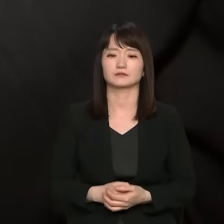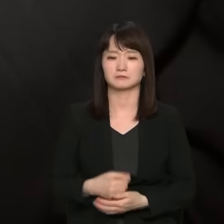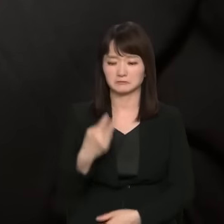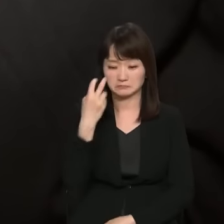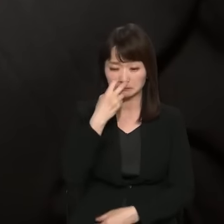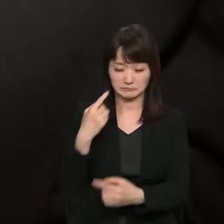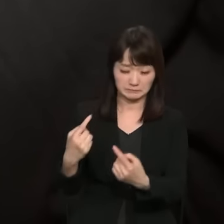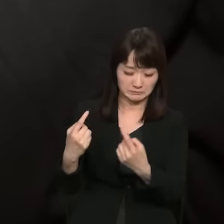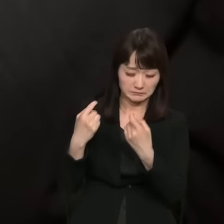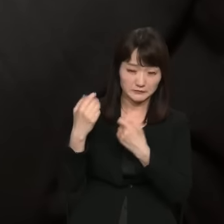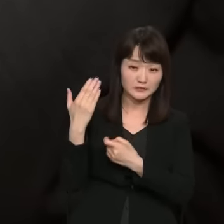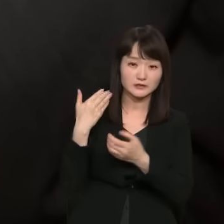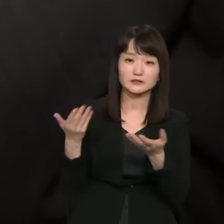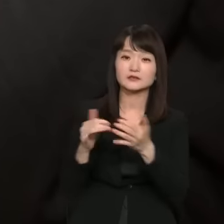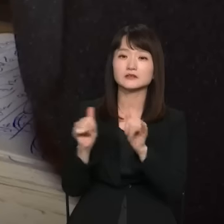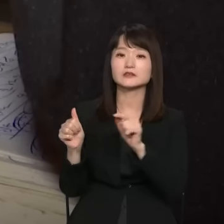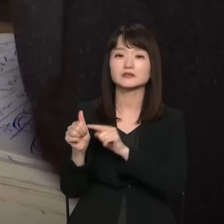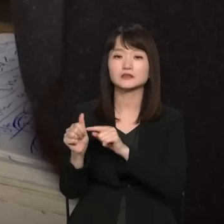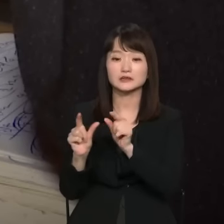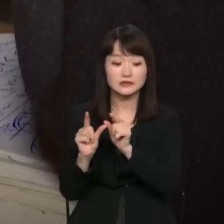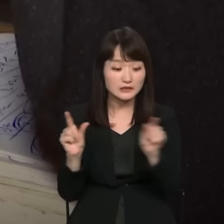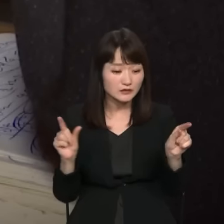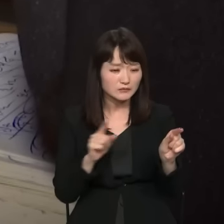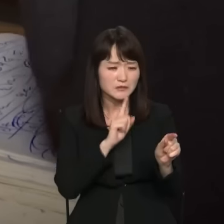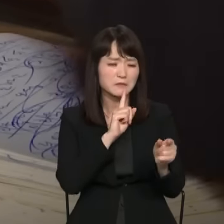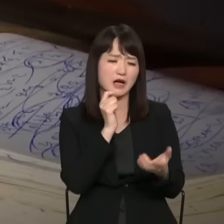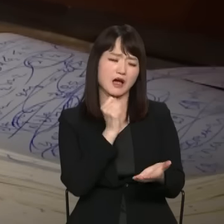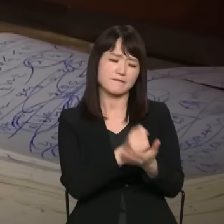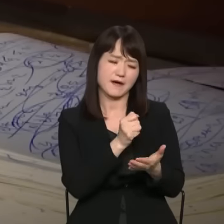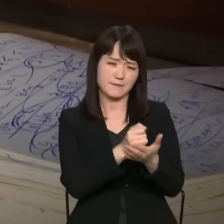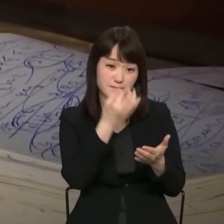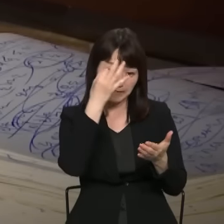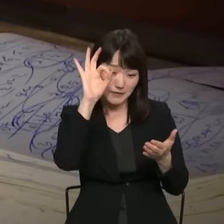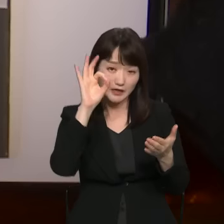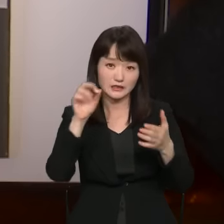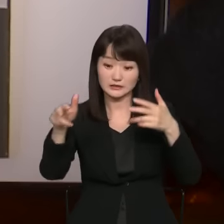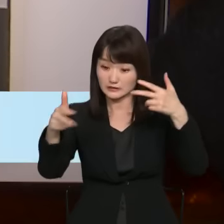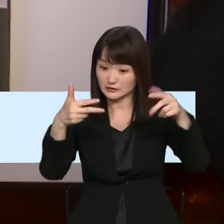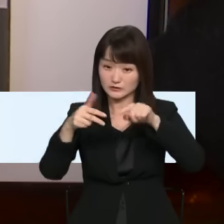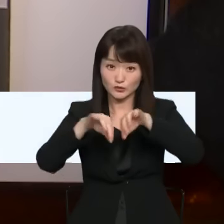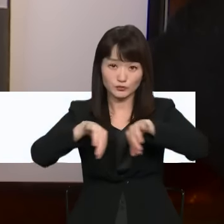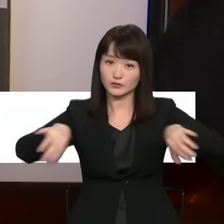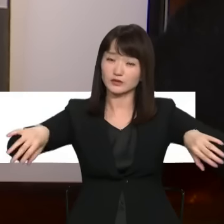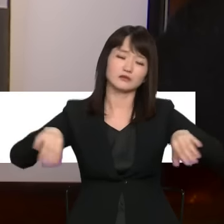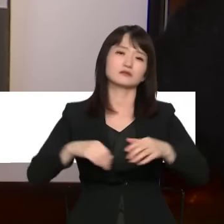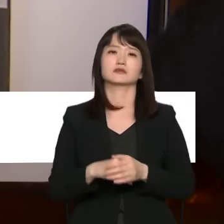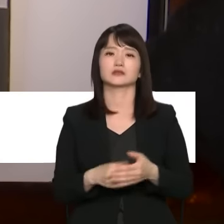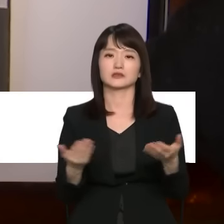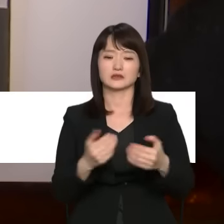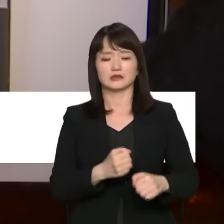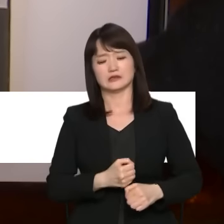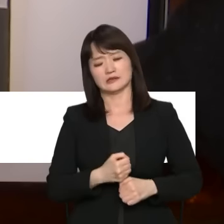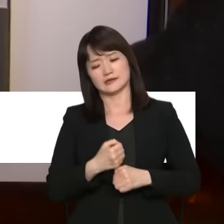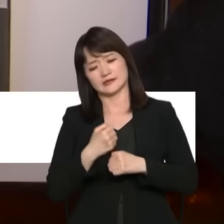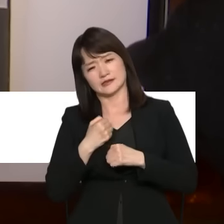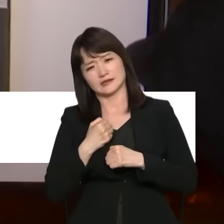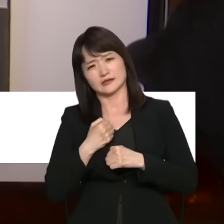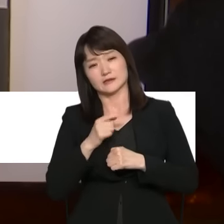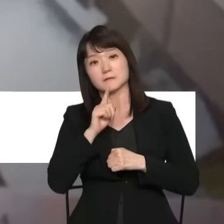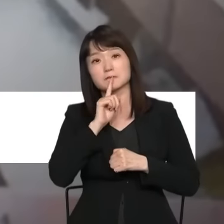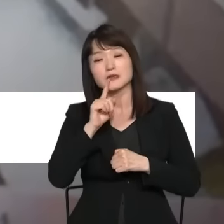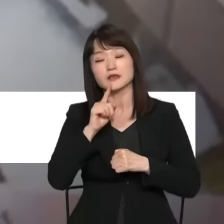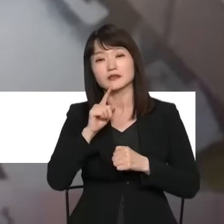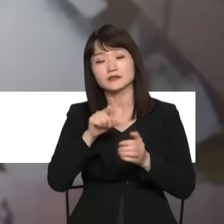의혹을 제기했던 전 직원은 일부 험담을 한 것은 인정하지만 CCTV의 경우 별개로 근무 태만에 대한 이야기가 나온 뒤